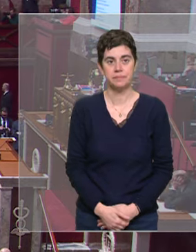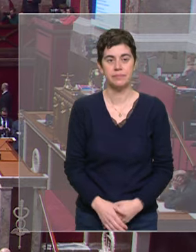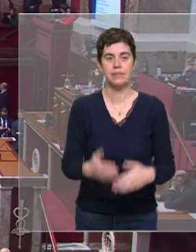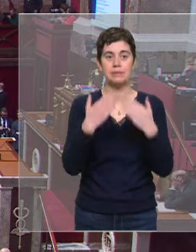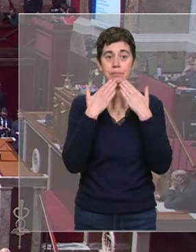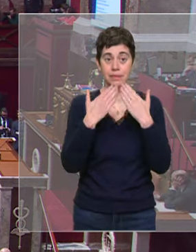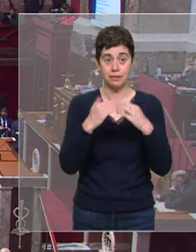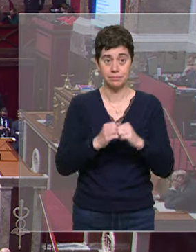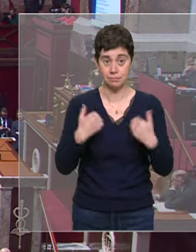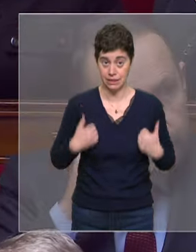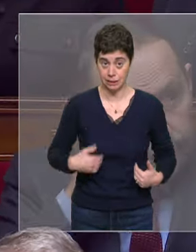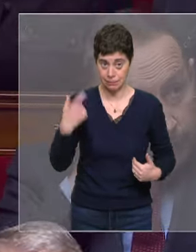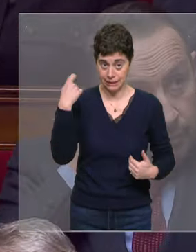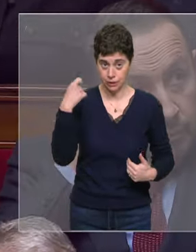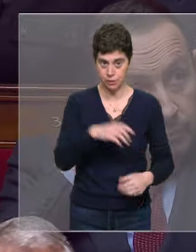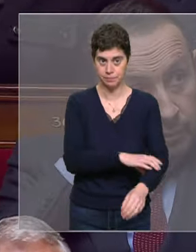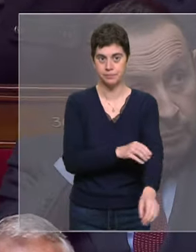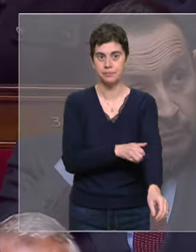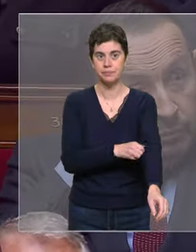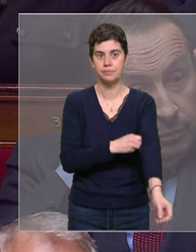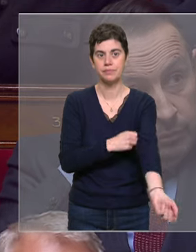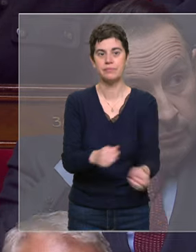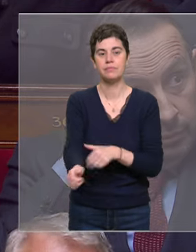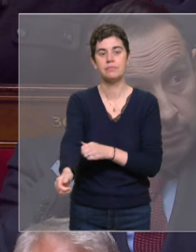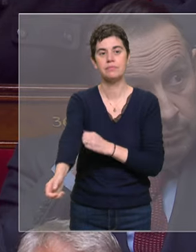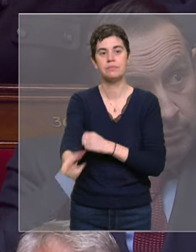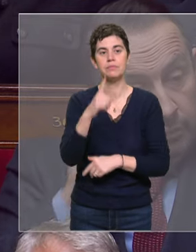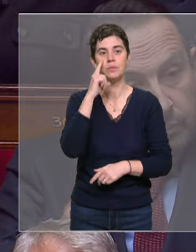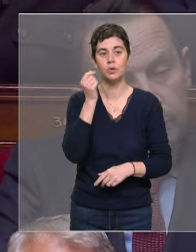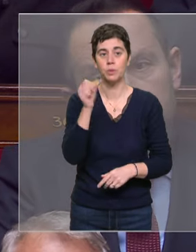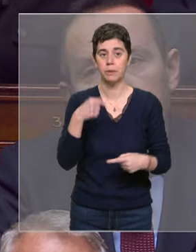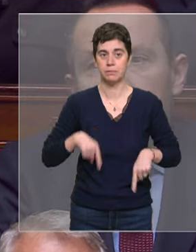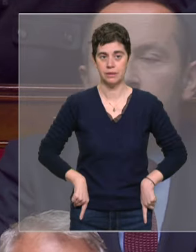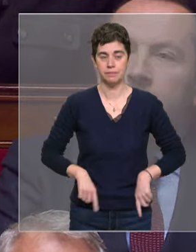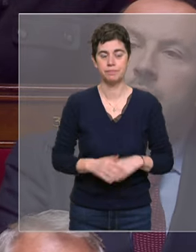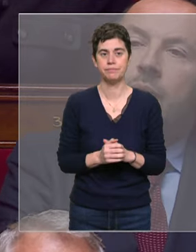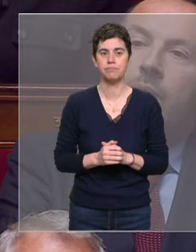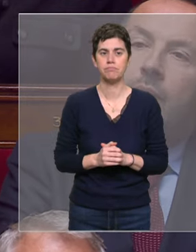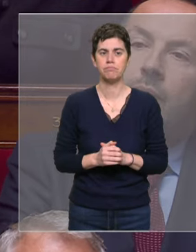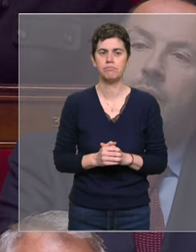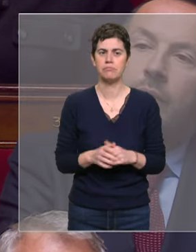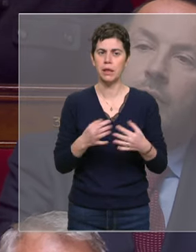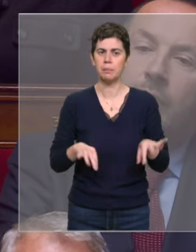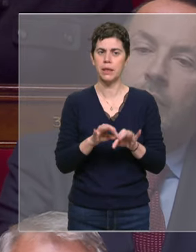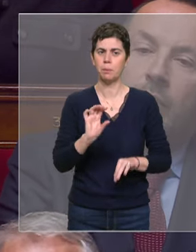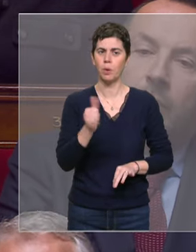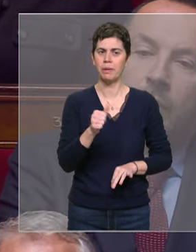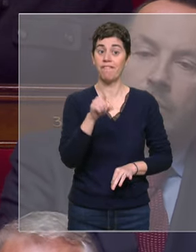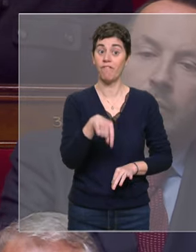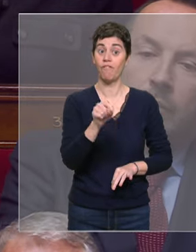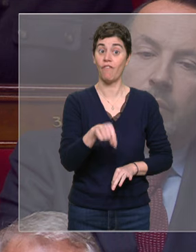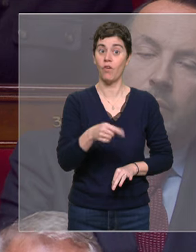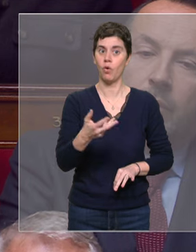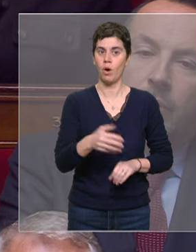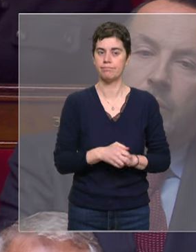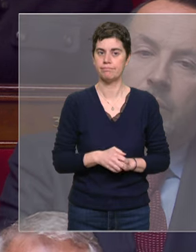Merci, Madame la Présidente. Monsieur le Premier ministre, le premier devoir d'un pays, c'est de ne disposer de la vie de